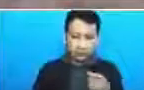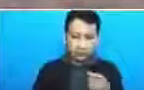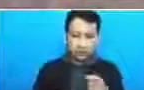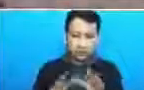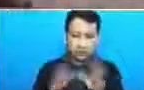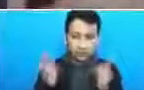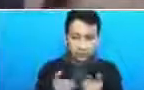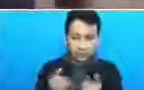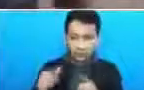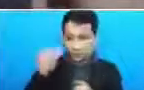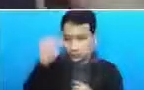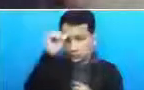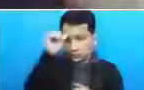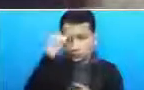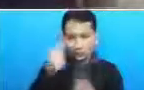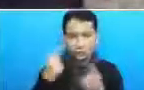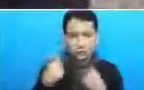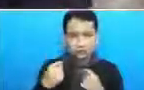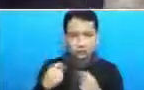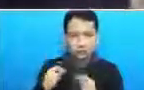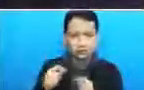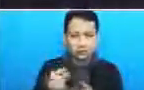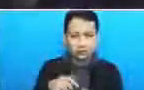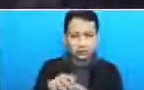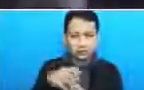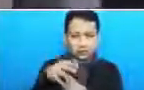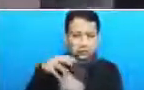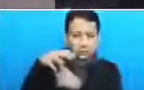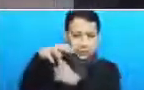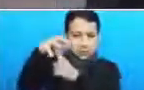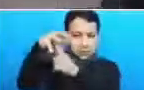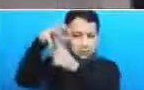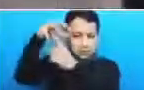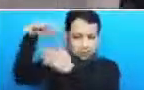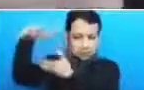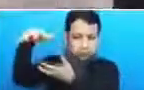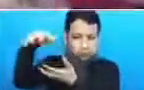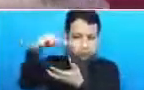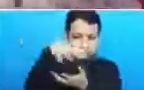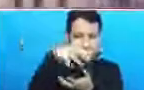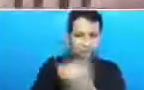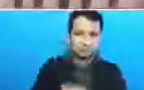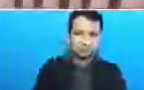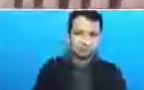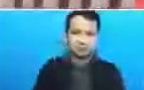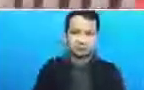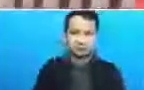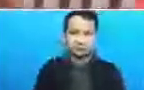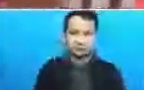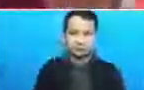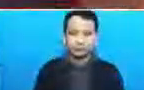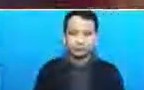na unang natuklasan sa India ay mahigit 60% mas nakakahawa sa mga tao.